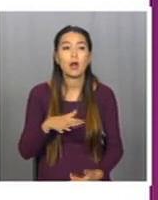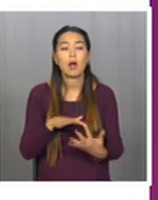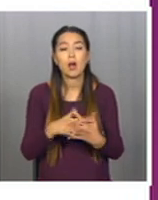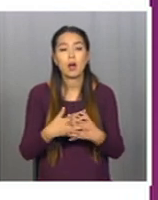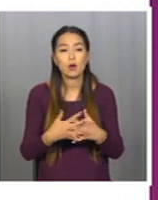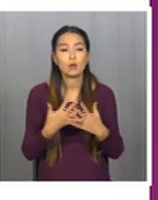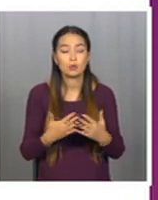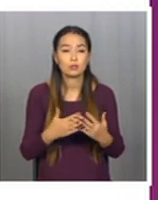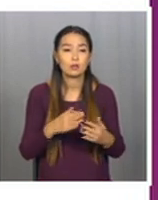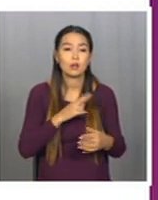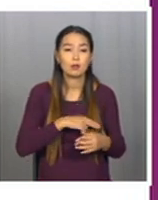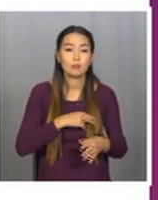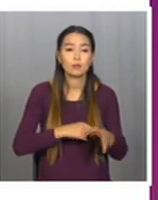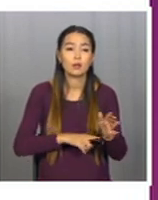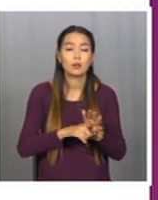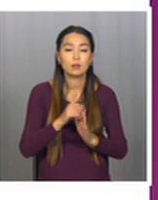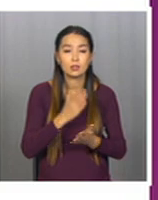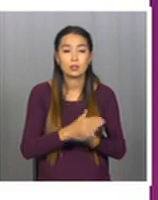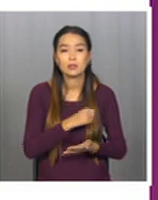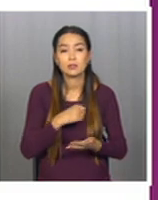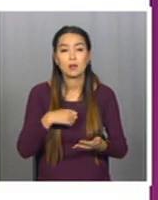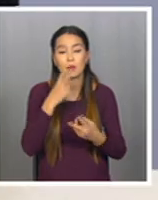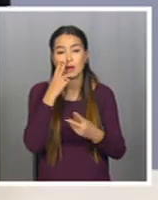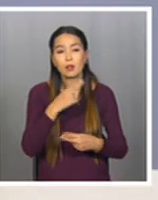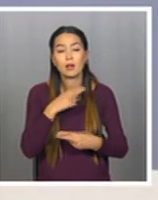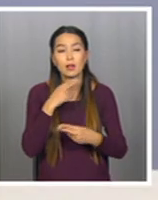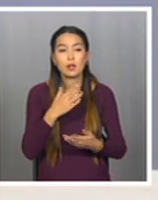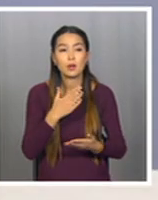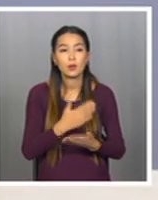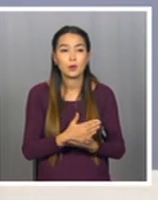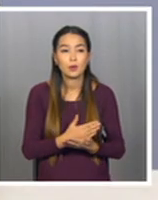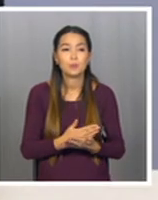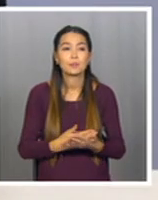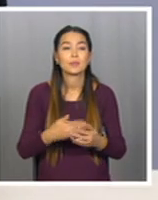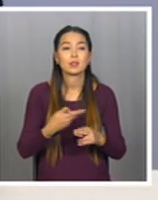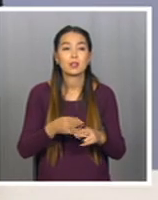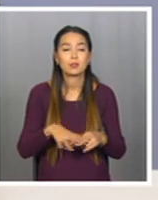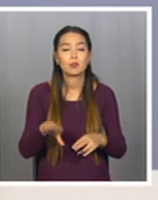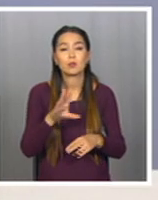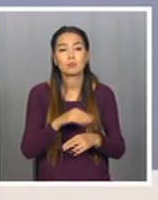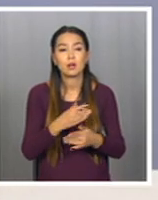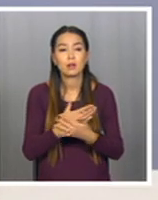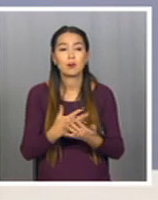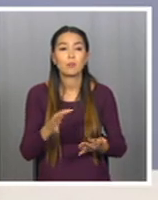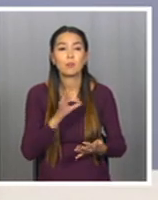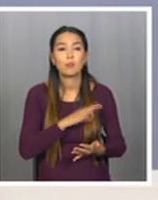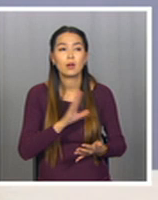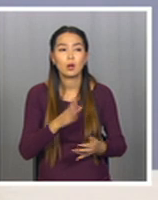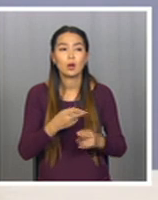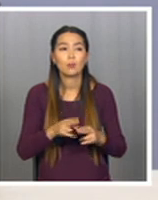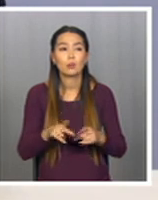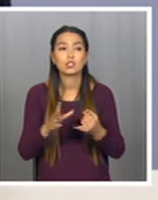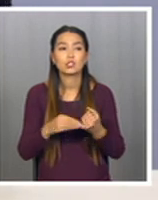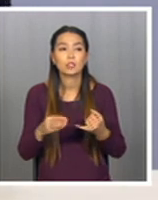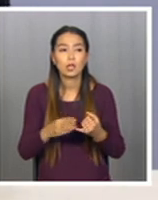алды. Өзіміз қарап отырғандай, бұрынғы кездері жерді ортақ тұрғыда пайдаланатын болса, енді жерді жалға